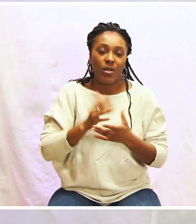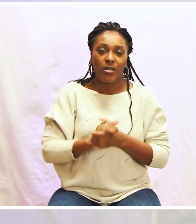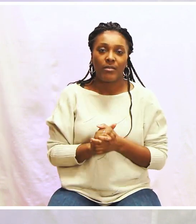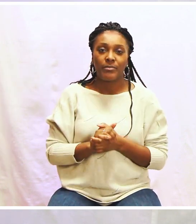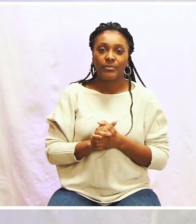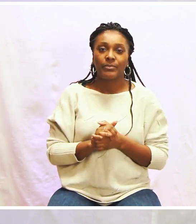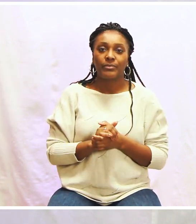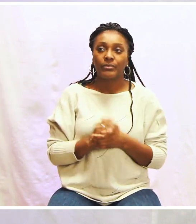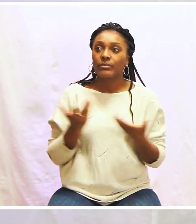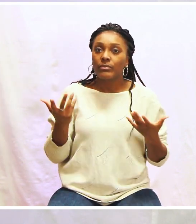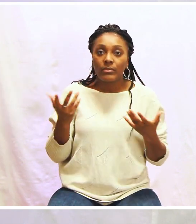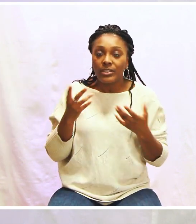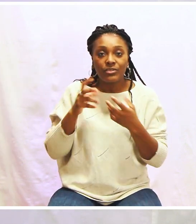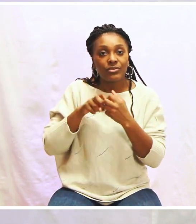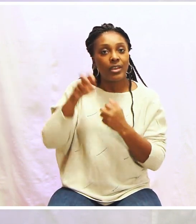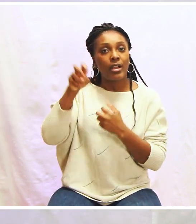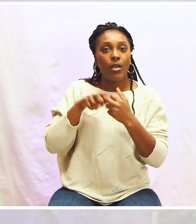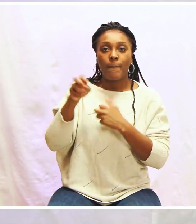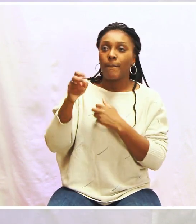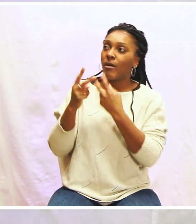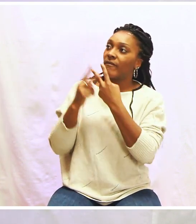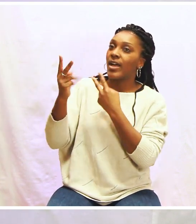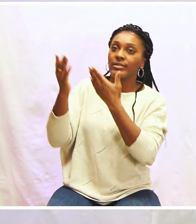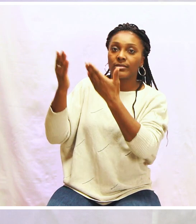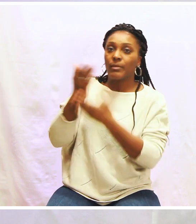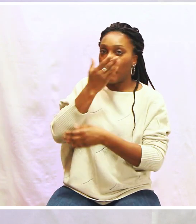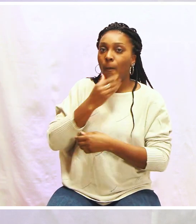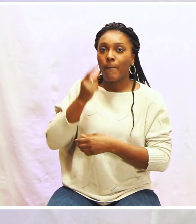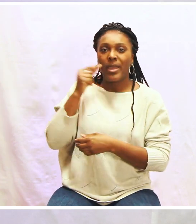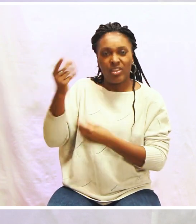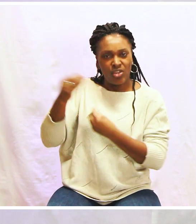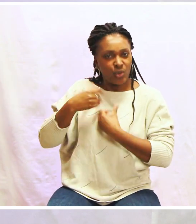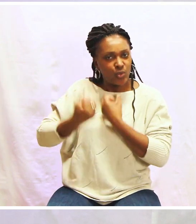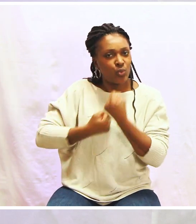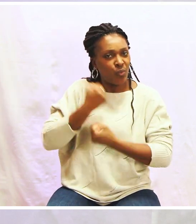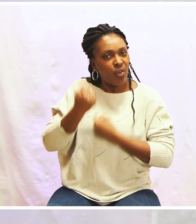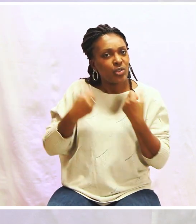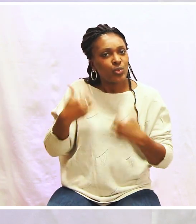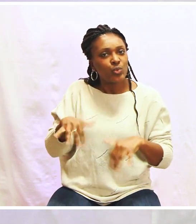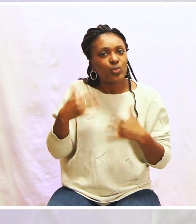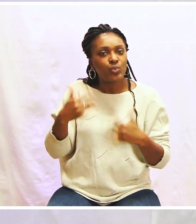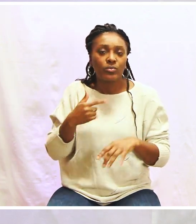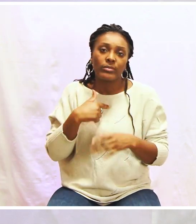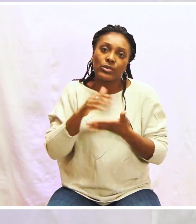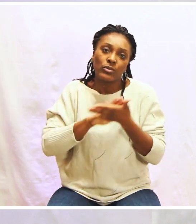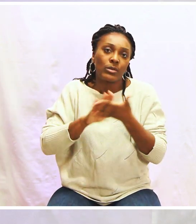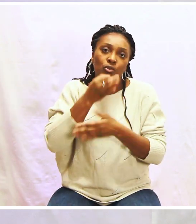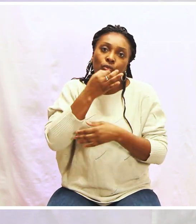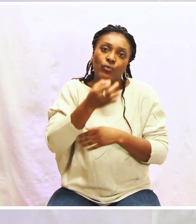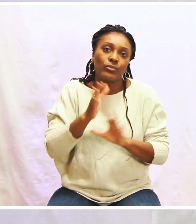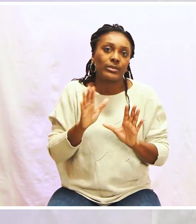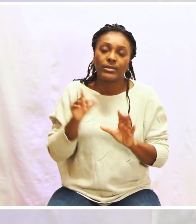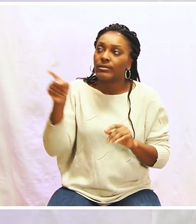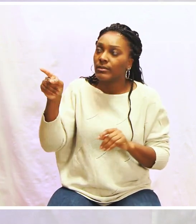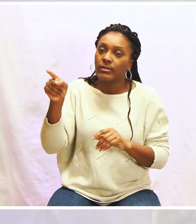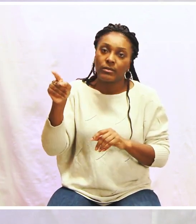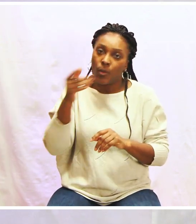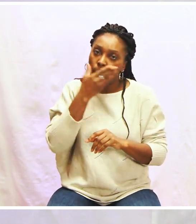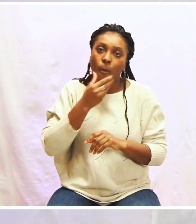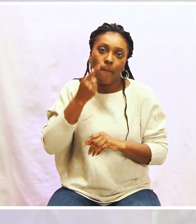face, en fait, de quelqu'un qui l'a fait souffrir. Excusez-moi l'expression, mais c'est un homme qui lui a fait la misère.